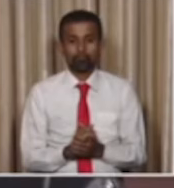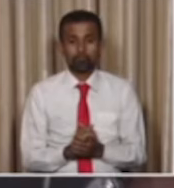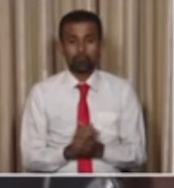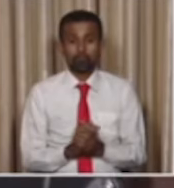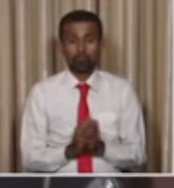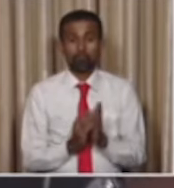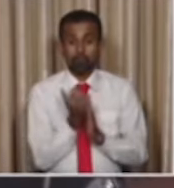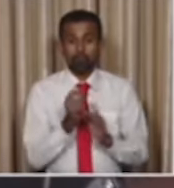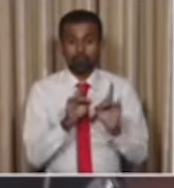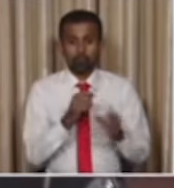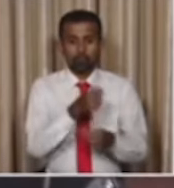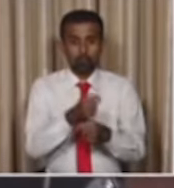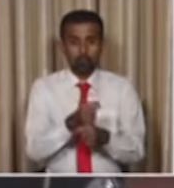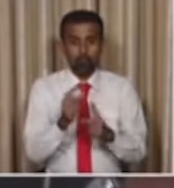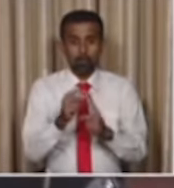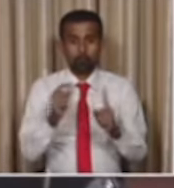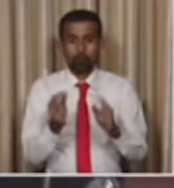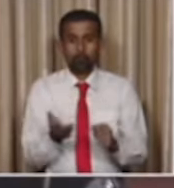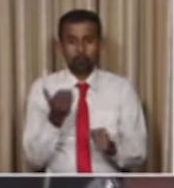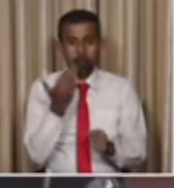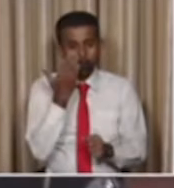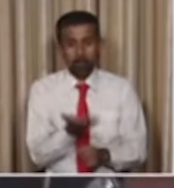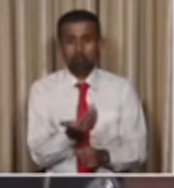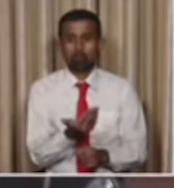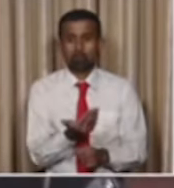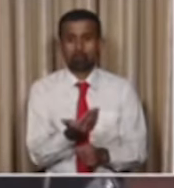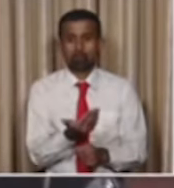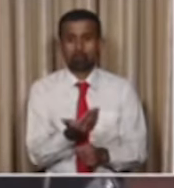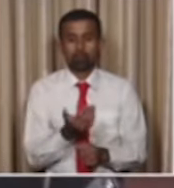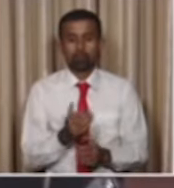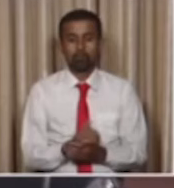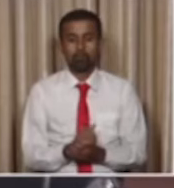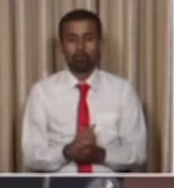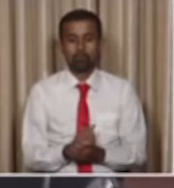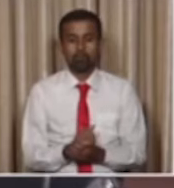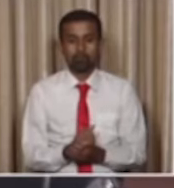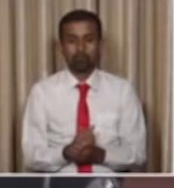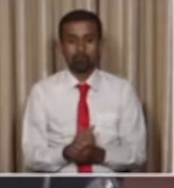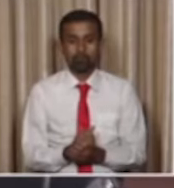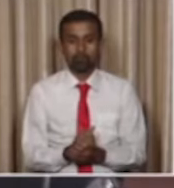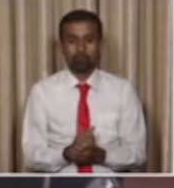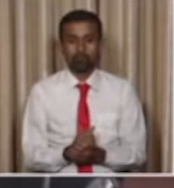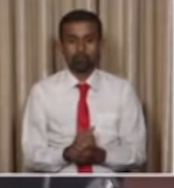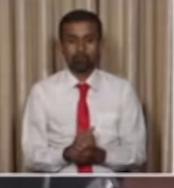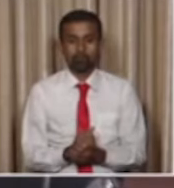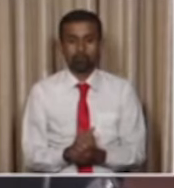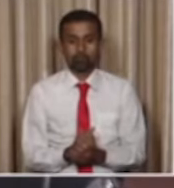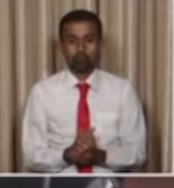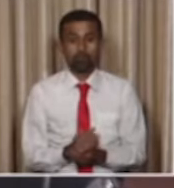ස්ථාවරණිය අනුව ආණ්ඩුව තමයි අවශ්‍ය මන්ත්‍රී සංඛ්‍යාව පෙන්නන්න ඕන. ගාමන් මිස්ටර්ස් They have to show the corner. They have to show